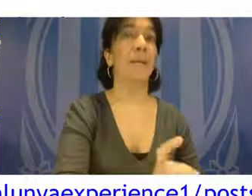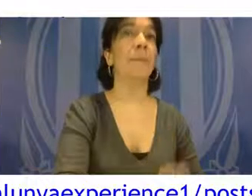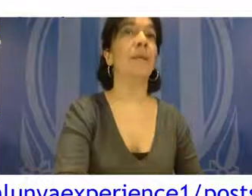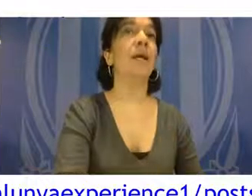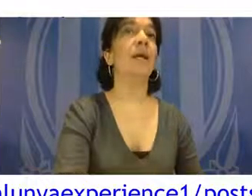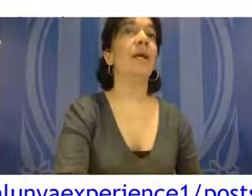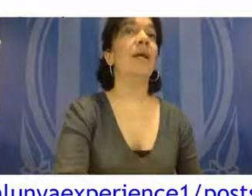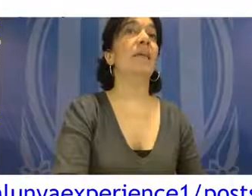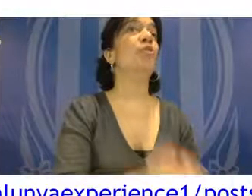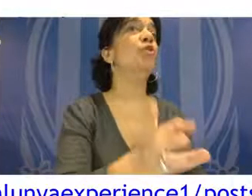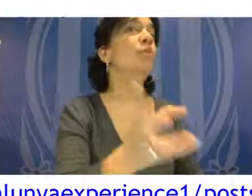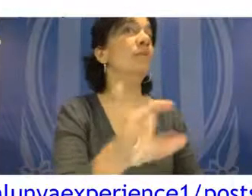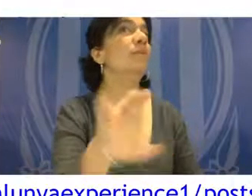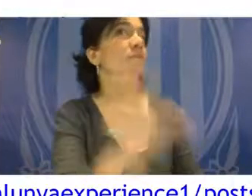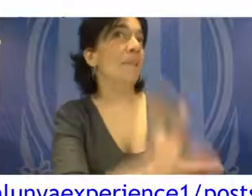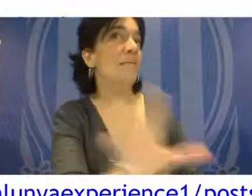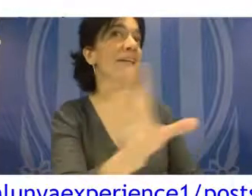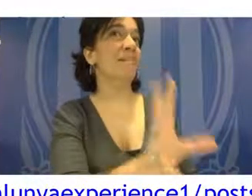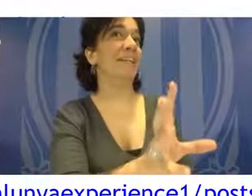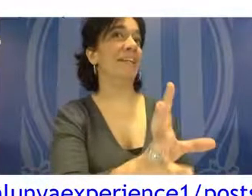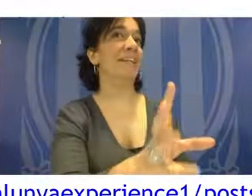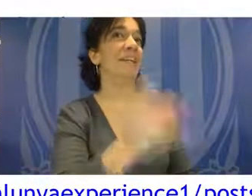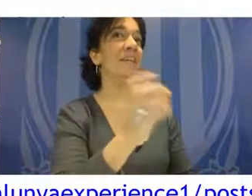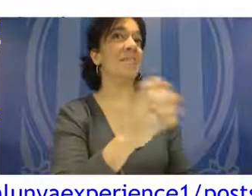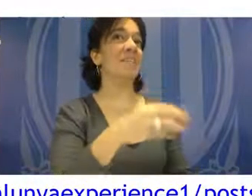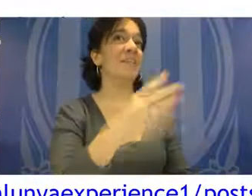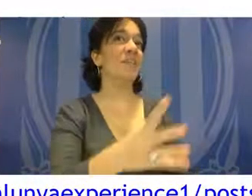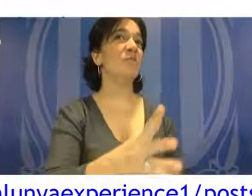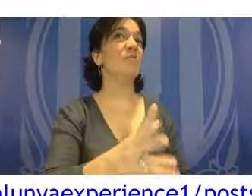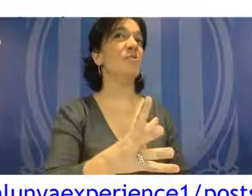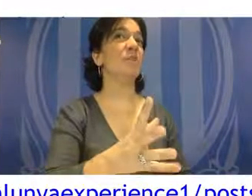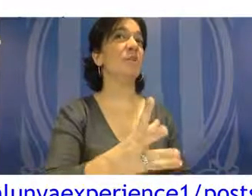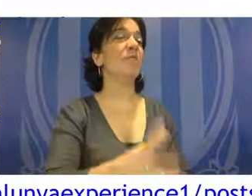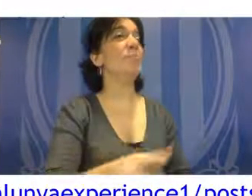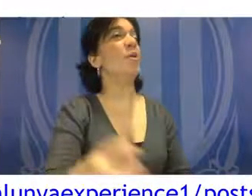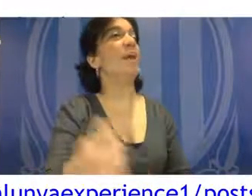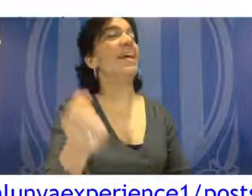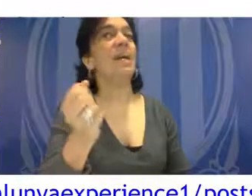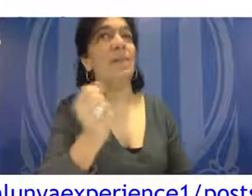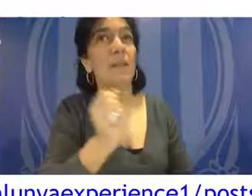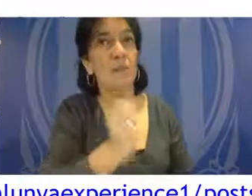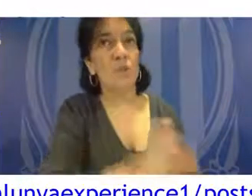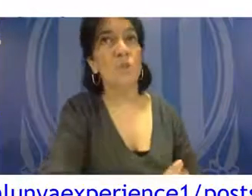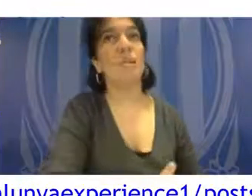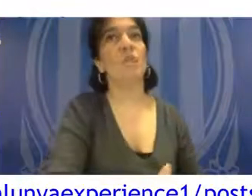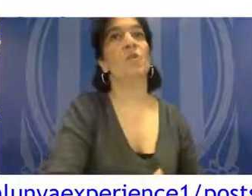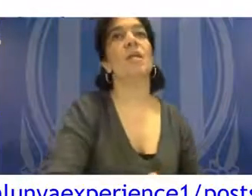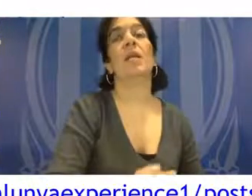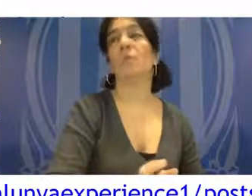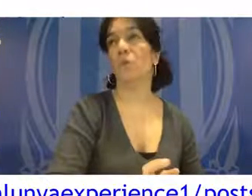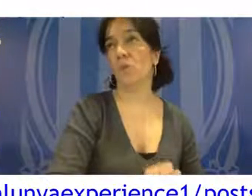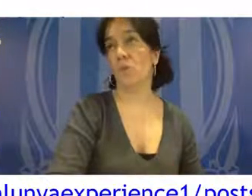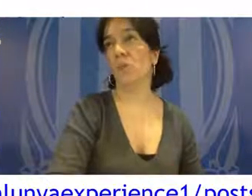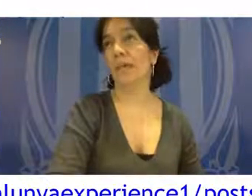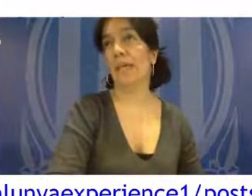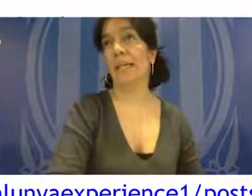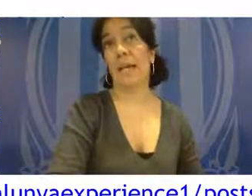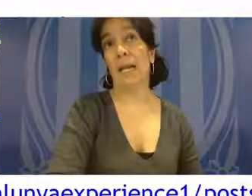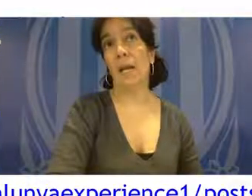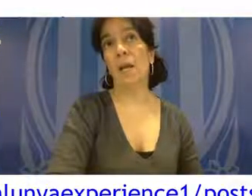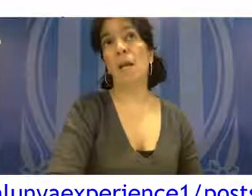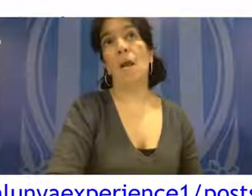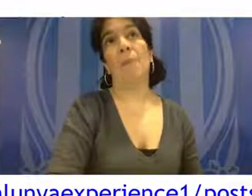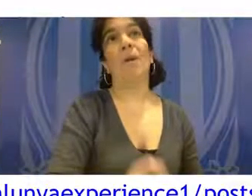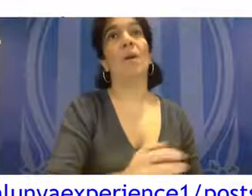hashtag. YouTube, una mica el mateix. Tenim més de 2.000 subscriptors, però gairebé 2 milions de reproduccions en aquest